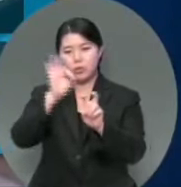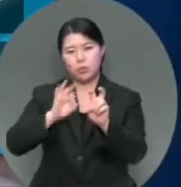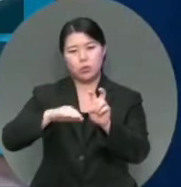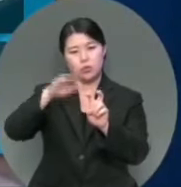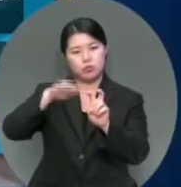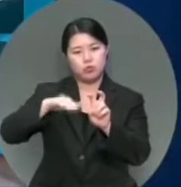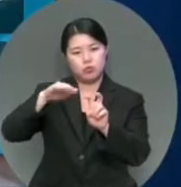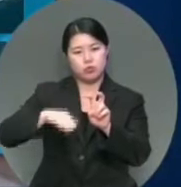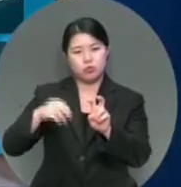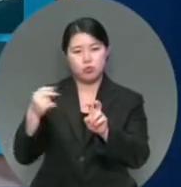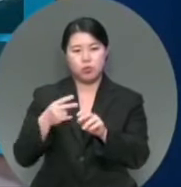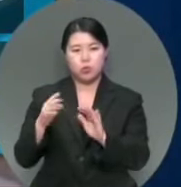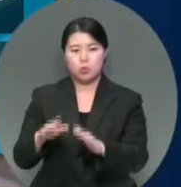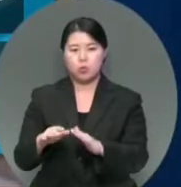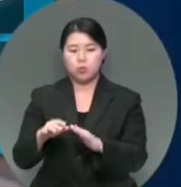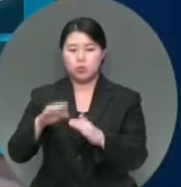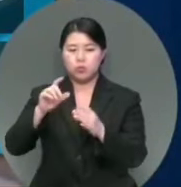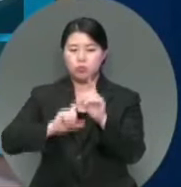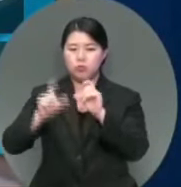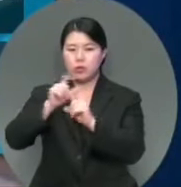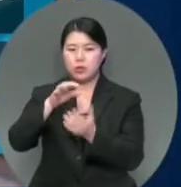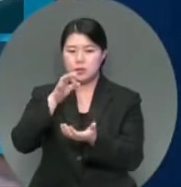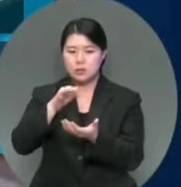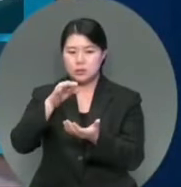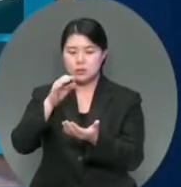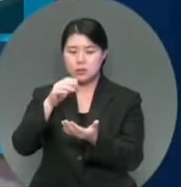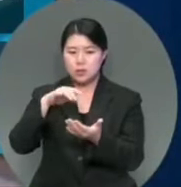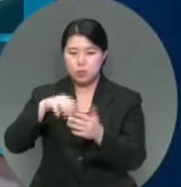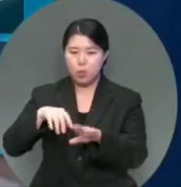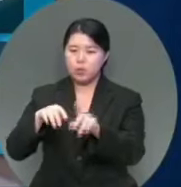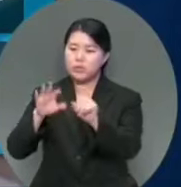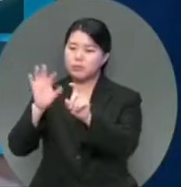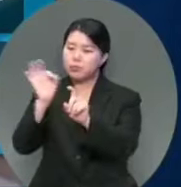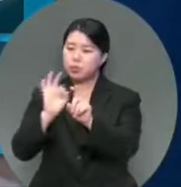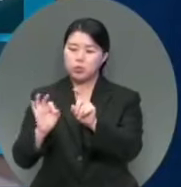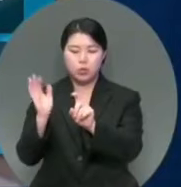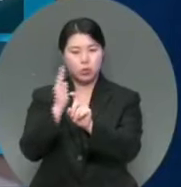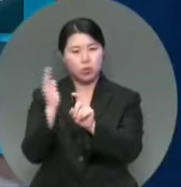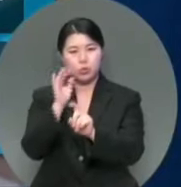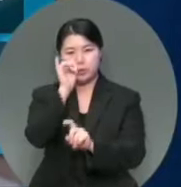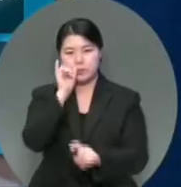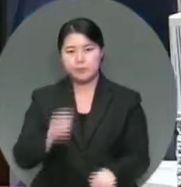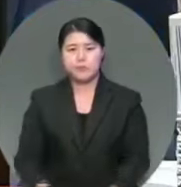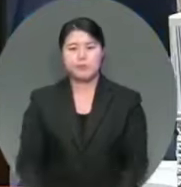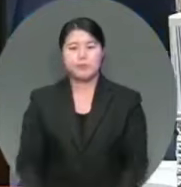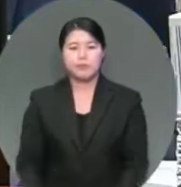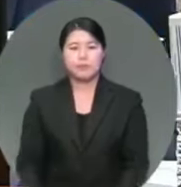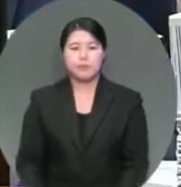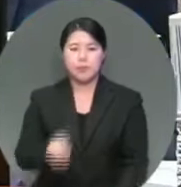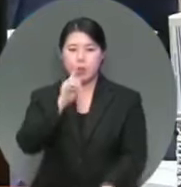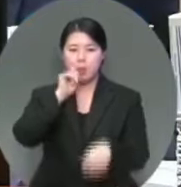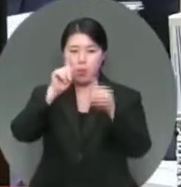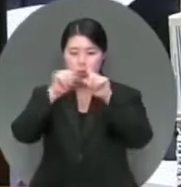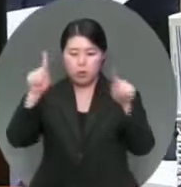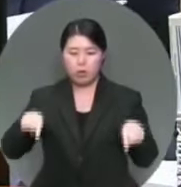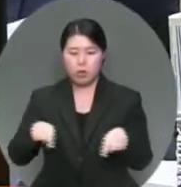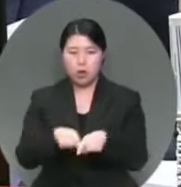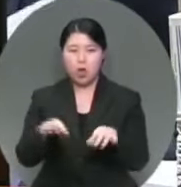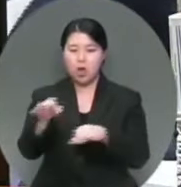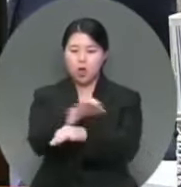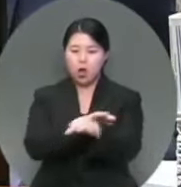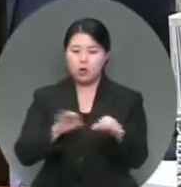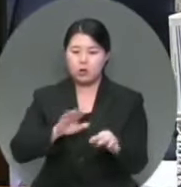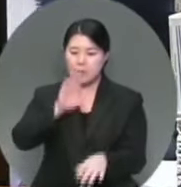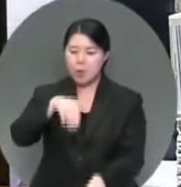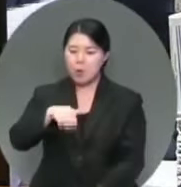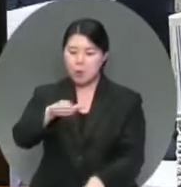부가가치세는 9%대 11%대 정도의 차이가 있었습니다. 이 보고서에는 그 사유를 경기 변동으로 인한